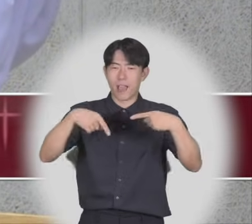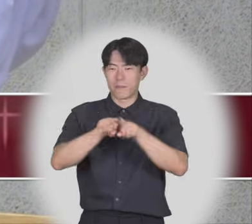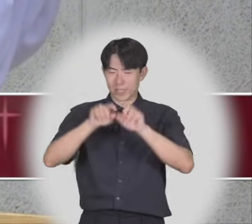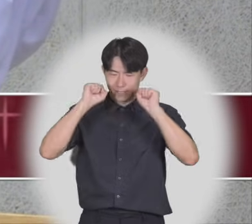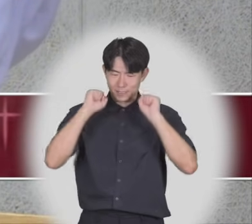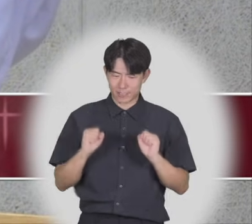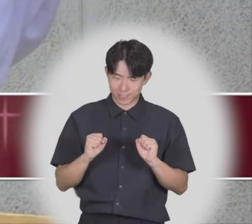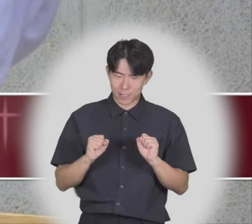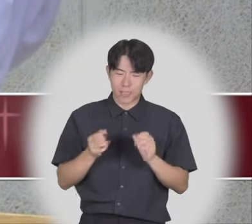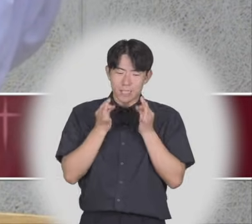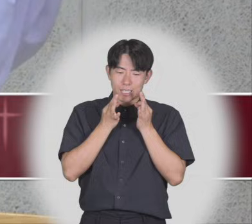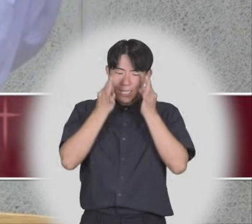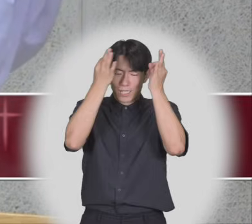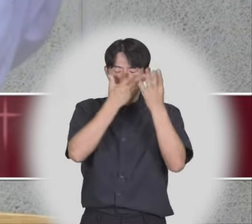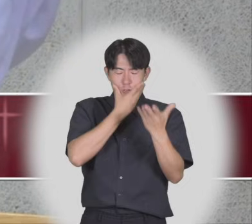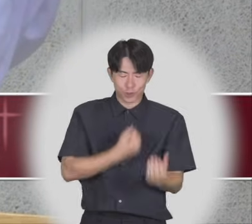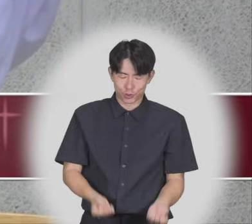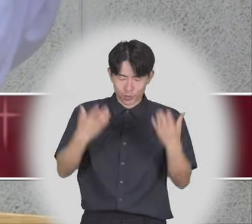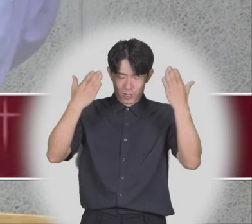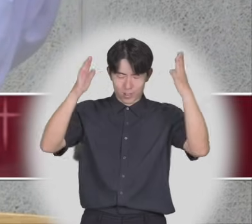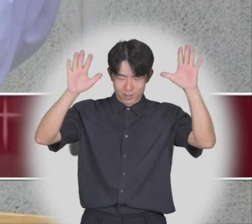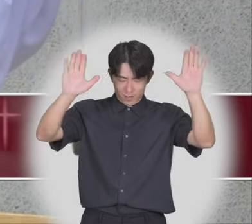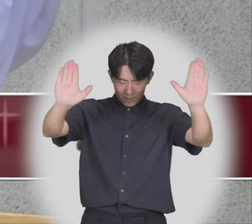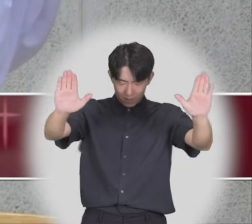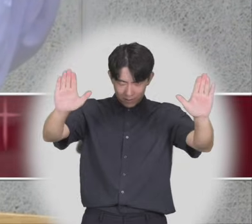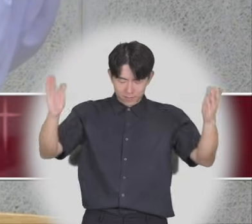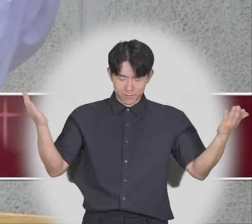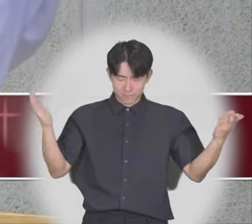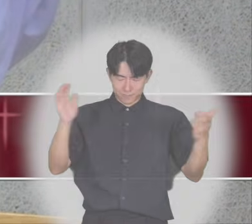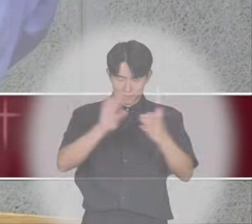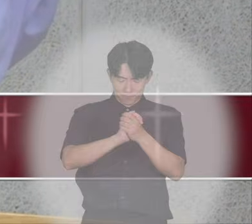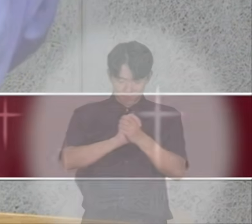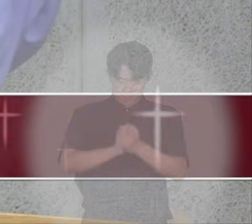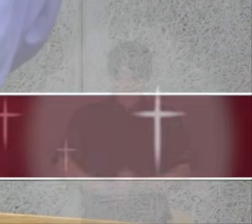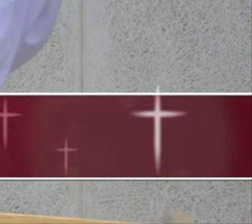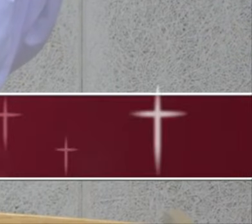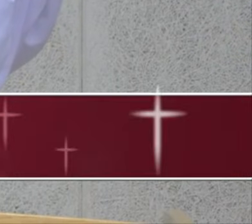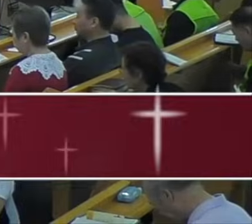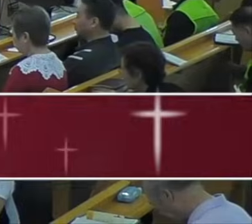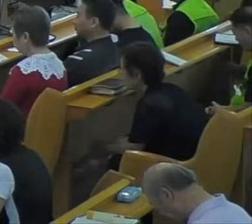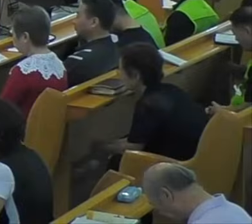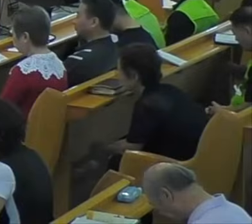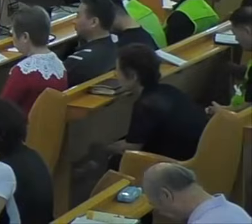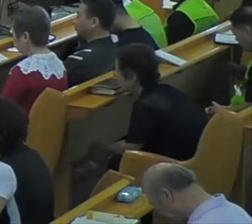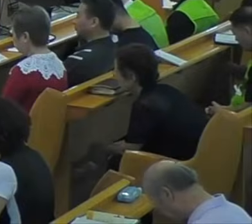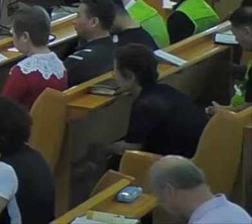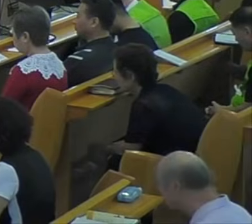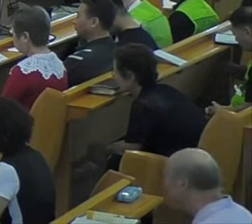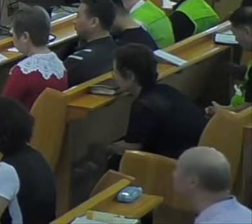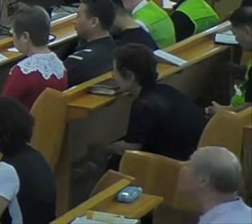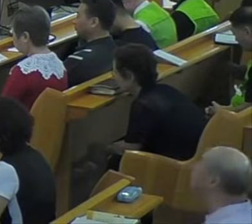계시옵기를 간절히 축원하옵나이다. 아멘.